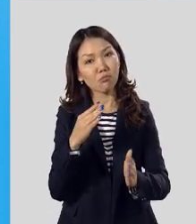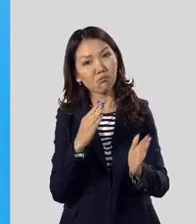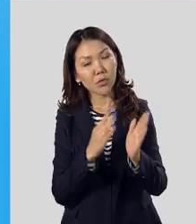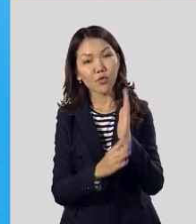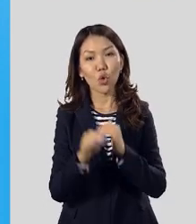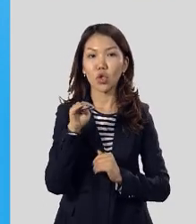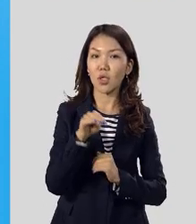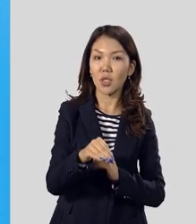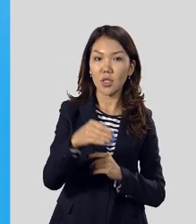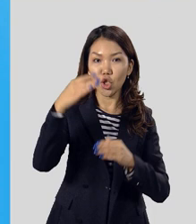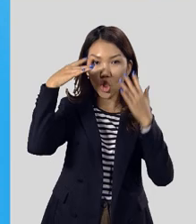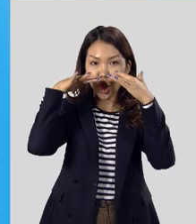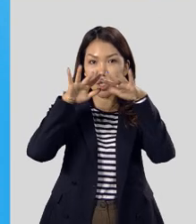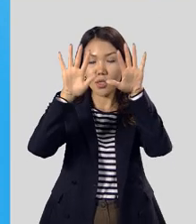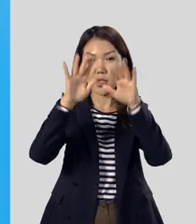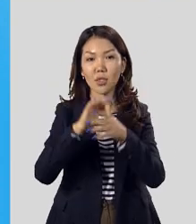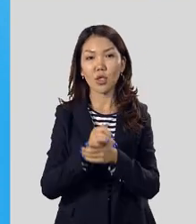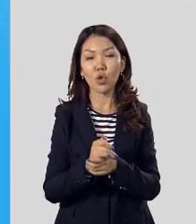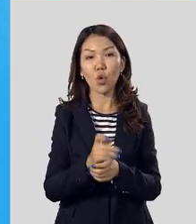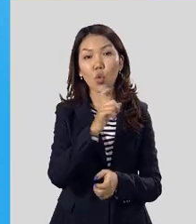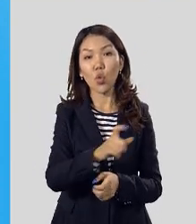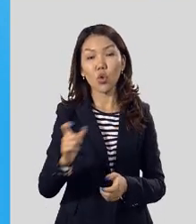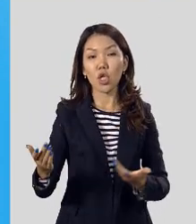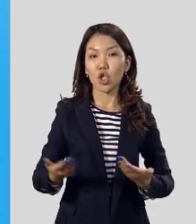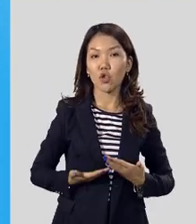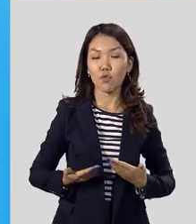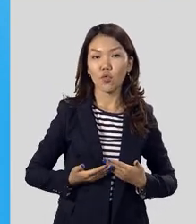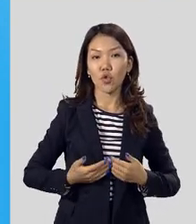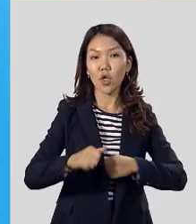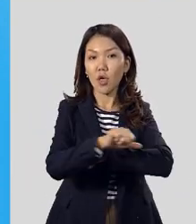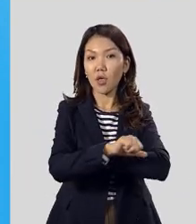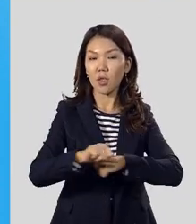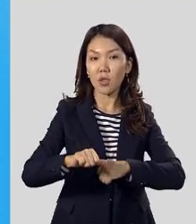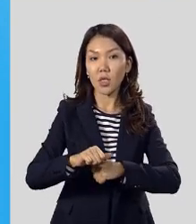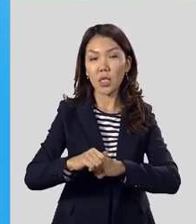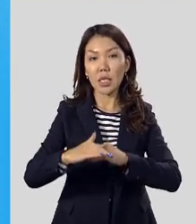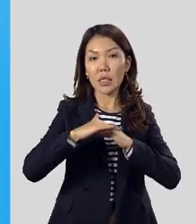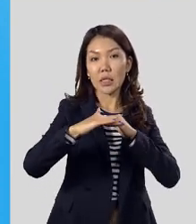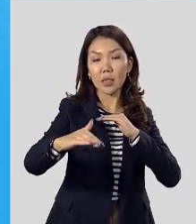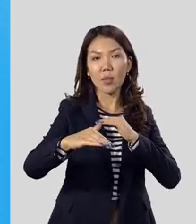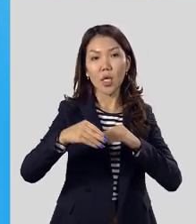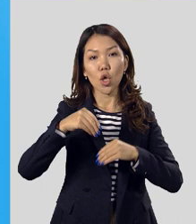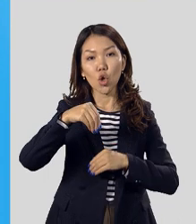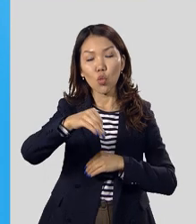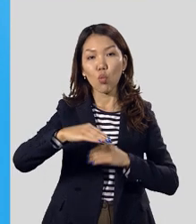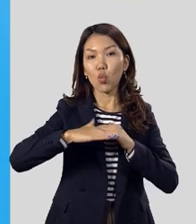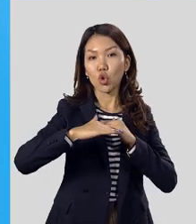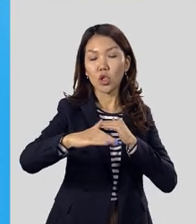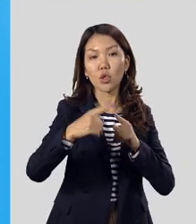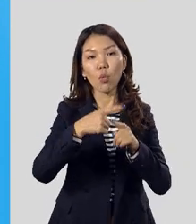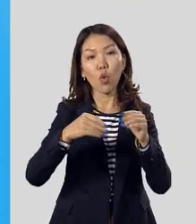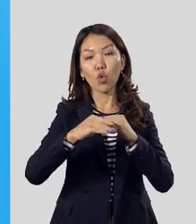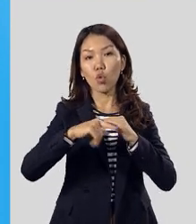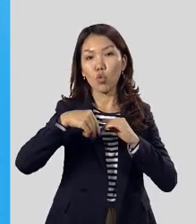80 000–90 000 ресниц. У людей, живущих в зоне степей, пустынь и полупустынь, узкий